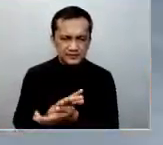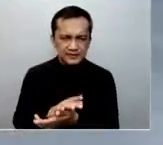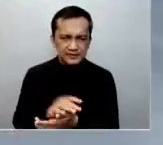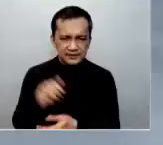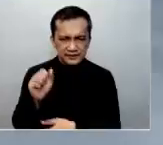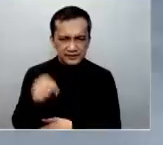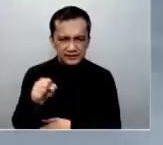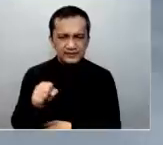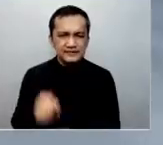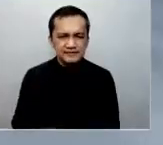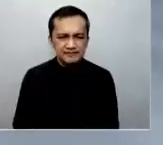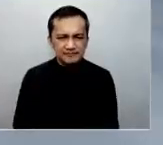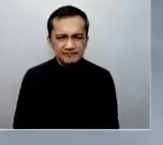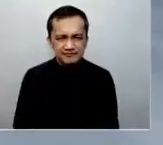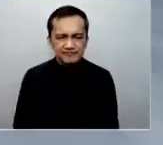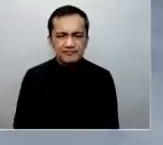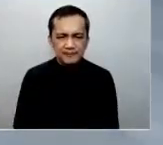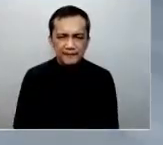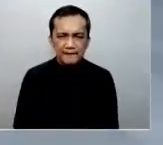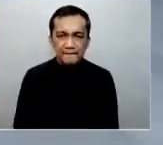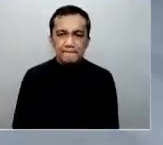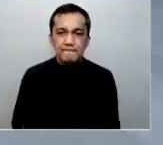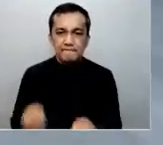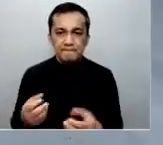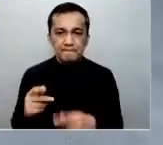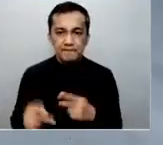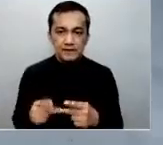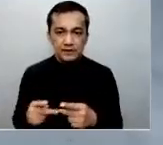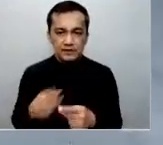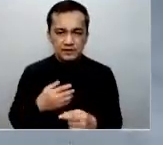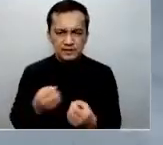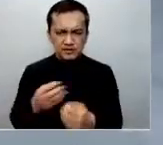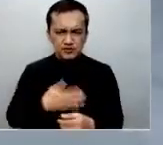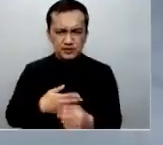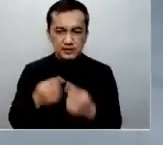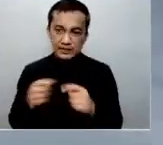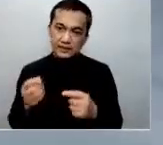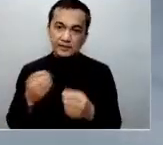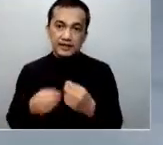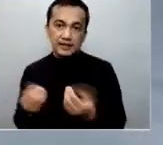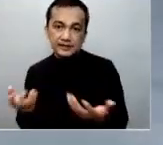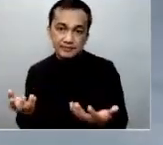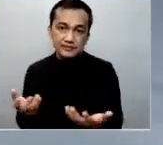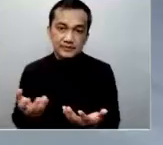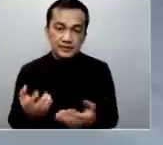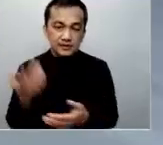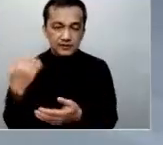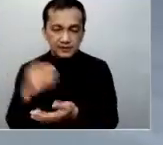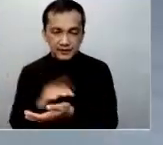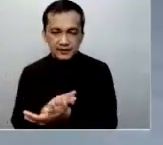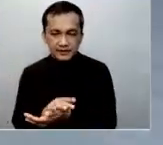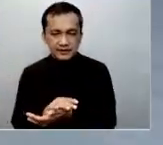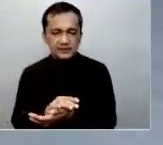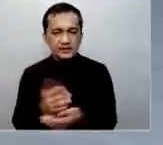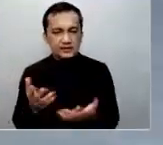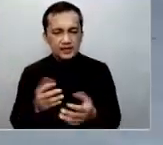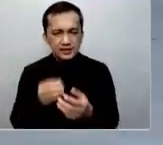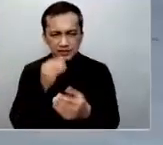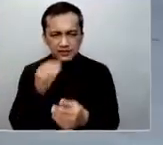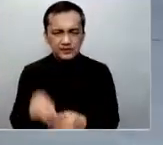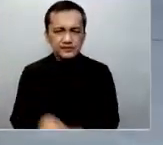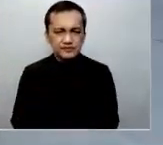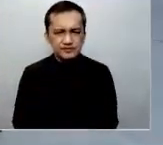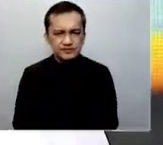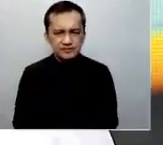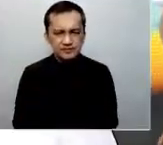No? Opo. Kasi maraming tao na ang daming gustong itry na pagkain noong pandemic. Saan ba mag-order? Mommy